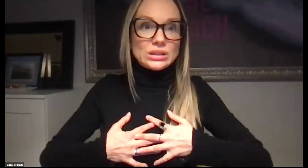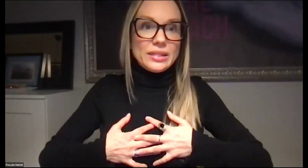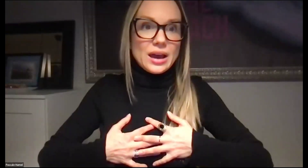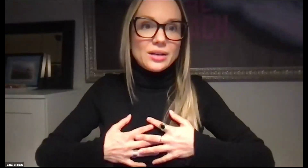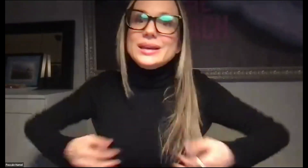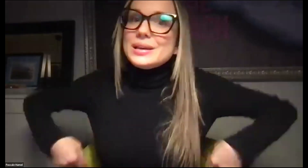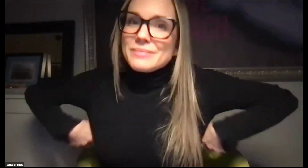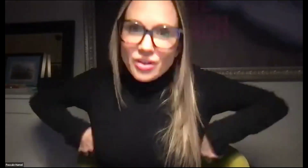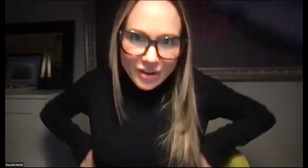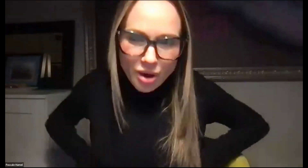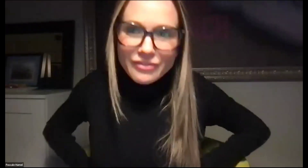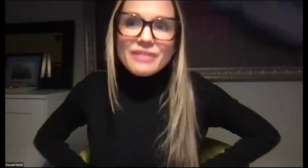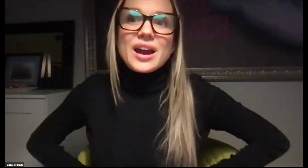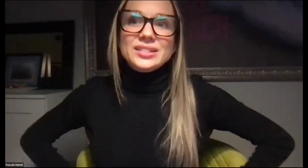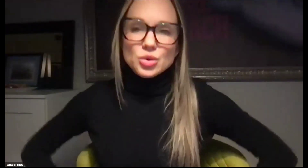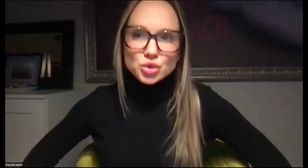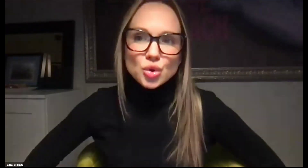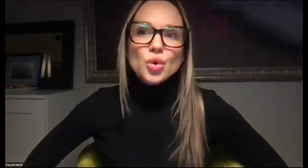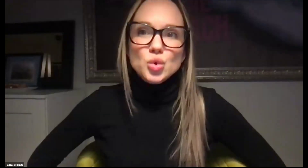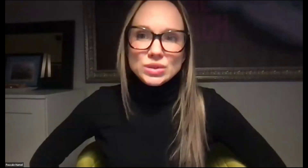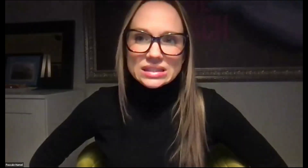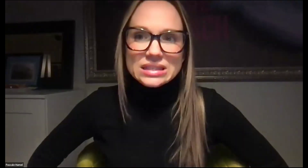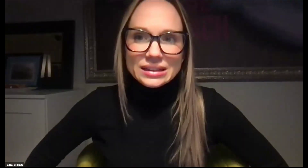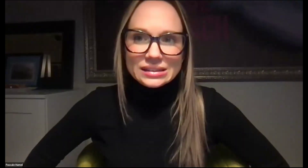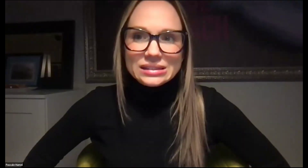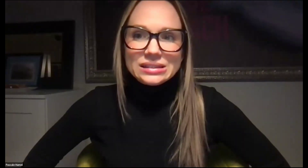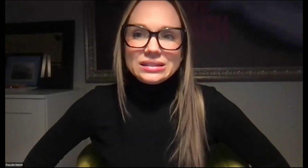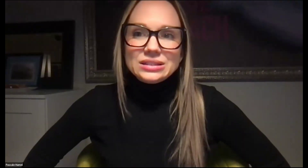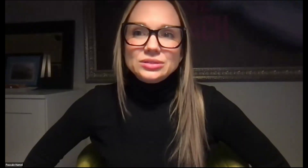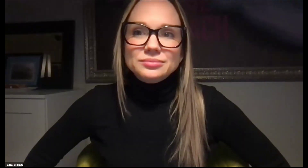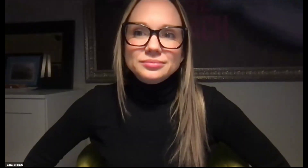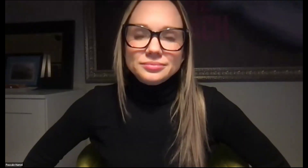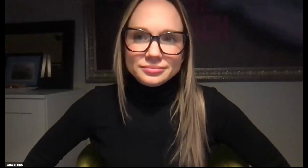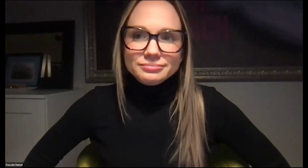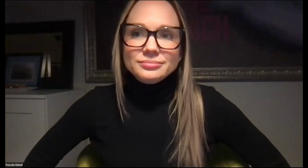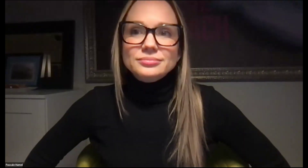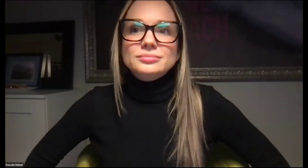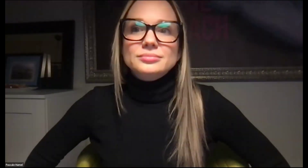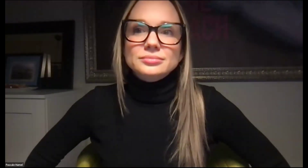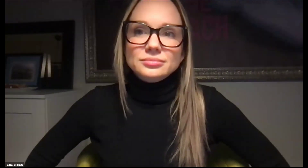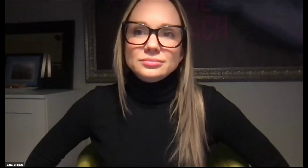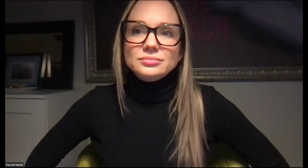que là, ma poitrine, elle rentre. Mais il va falloir faire des coutures aussi.